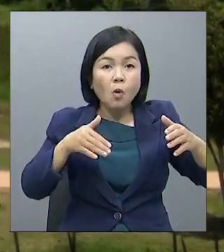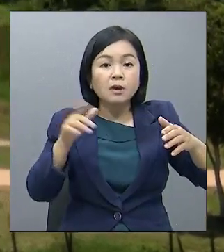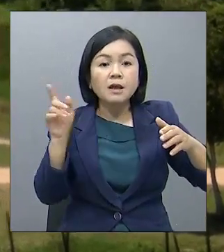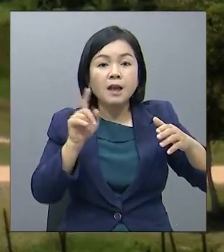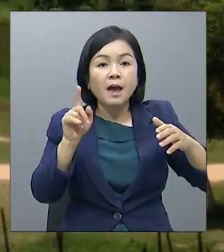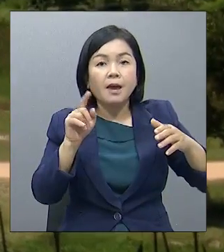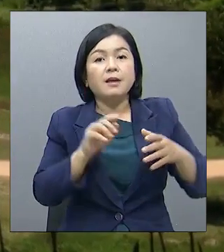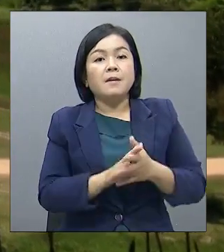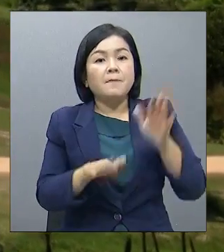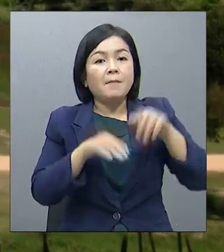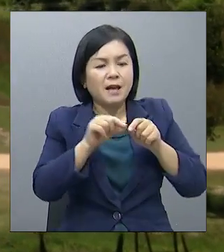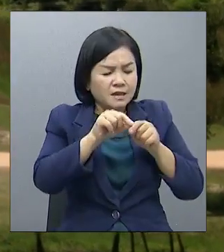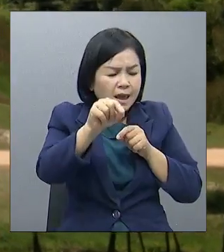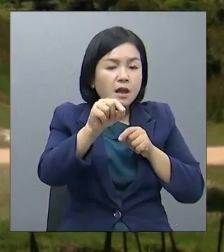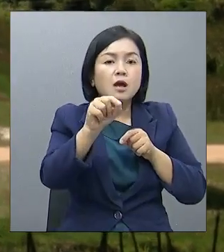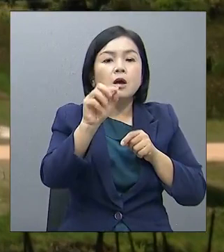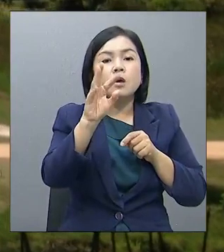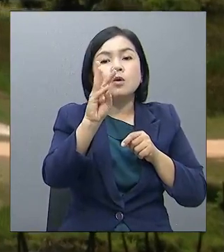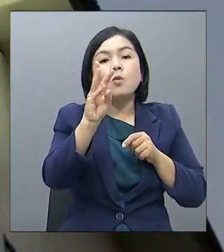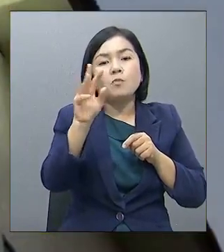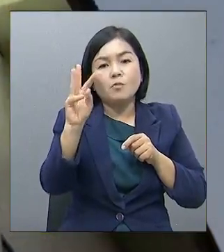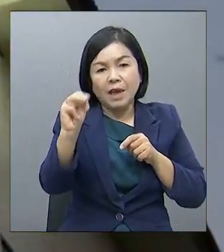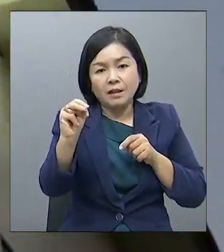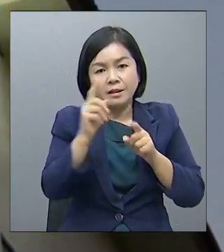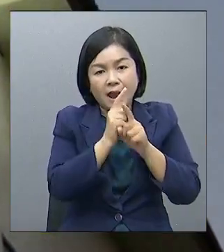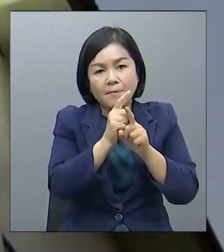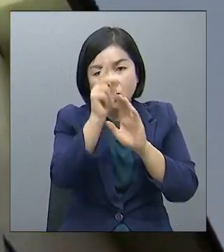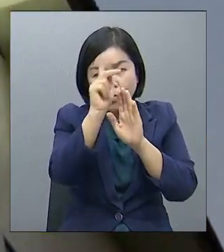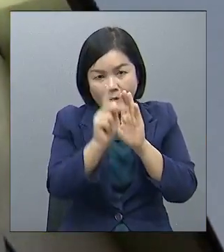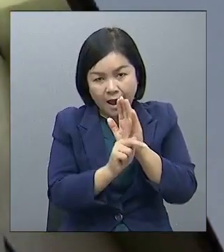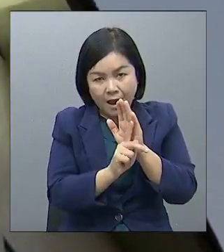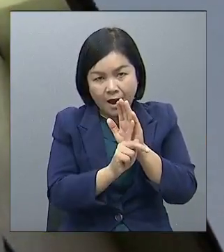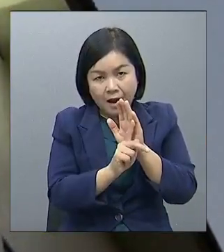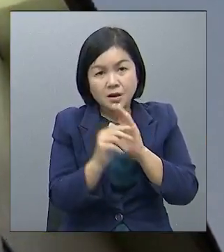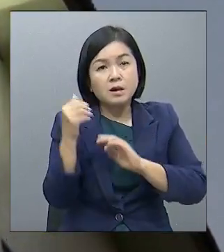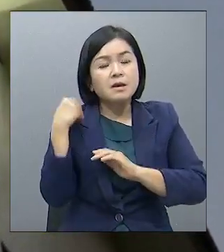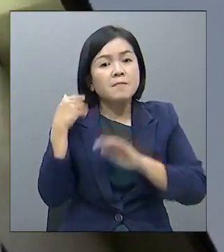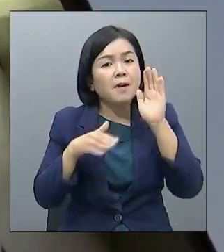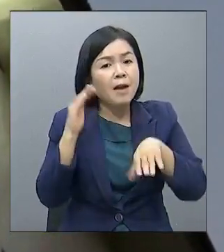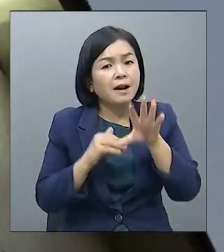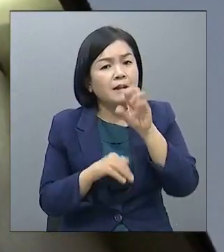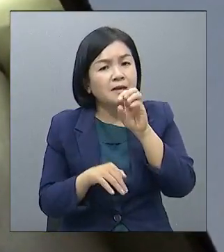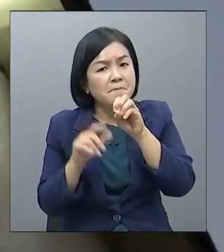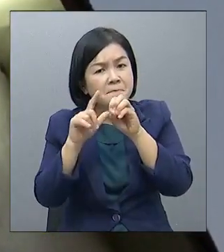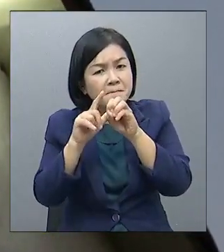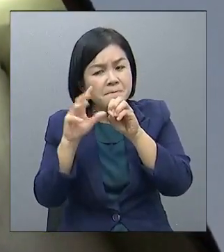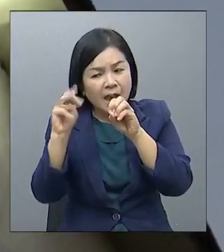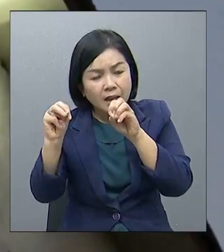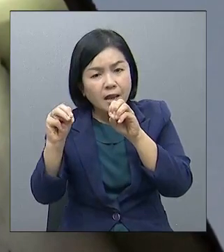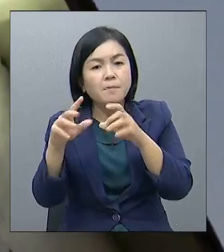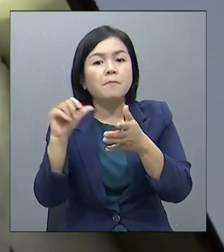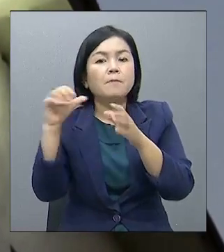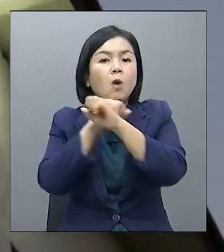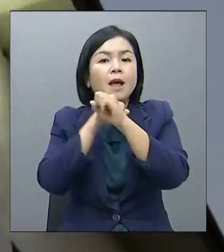ถอยร่นเนี่ยไม่น้อยกว่า6เมตรในทางกฎหมายแต่ในทางทฤษฎีนี้มันควรจะไม่น้อยกว่า50เมตรเพื่อป้องกันในเรื่องของการแก้